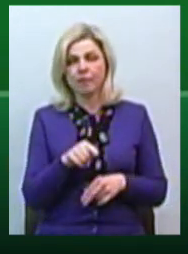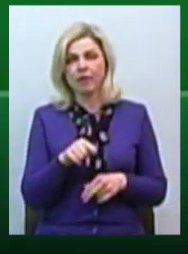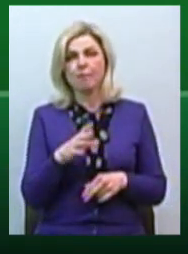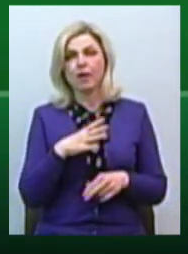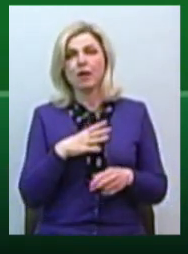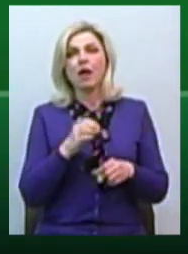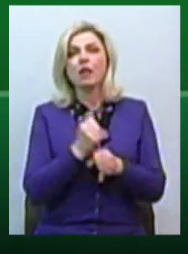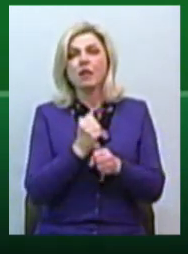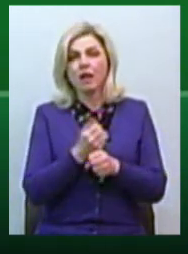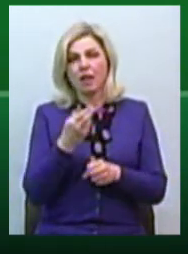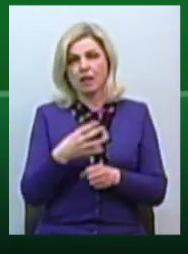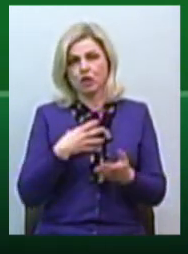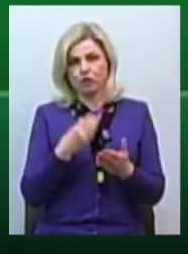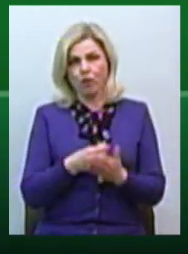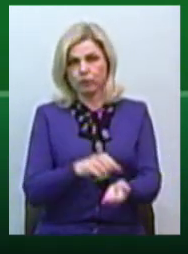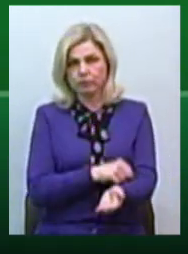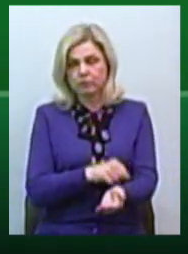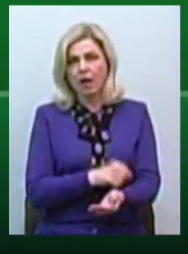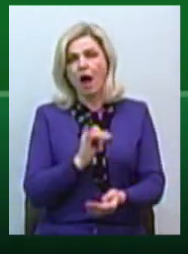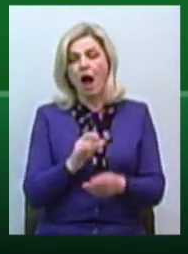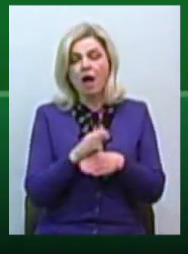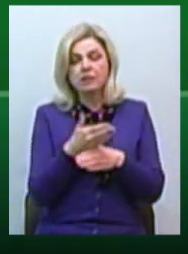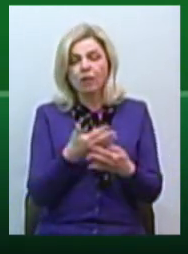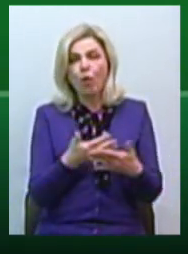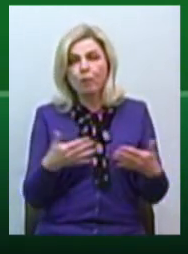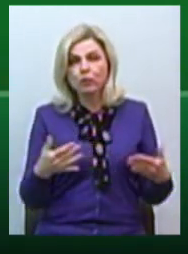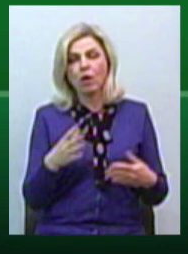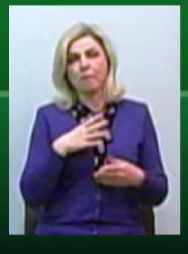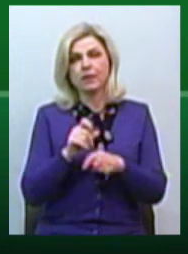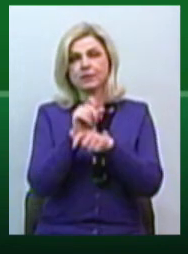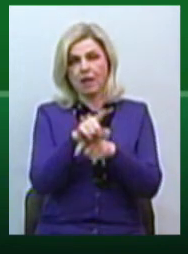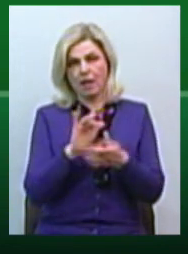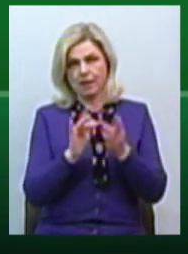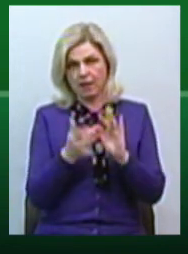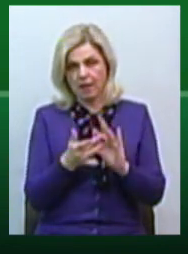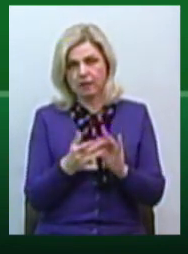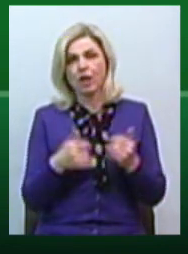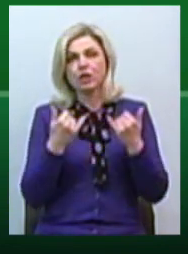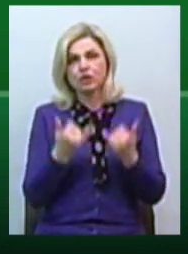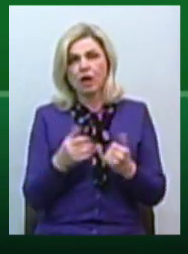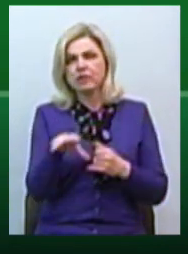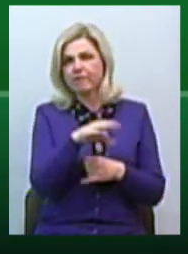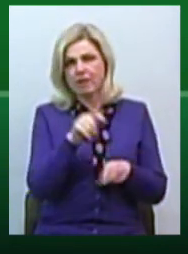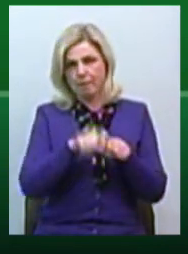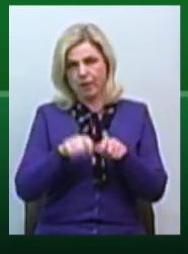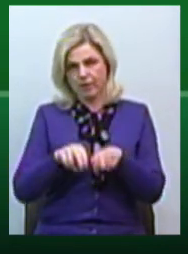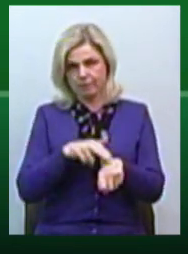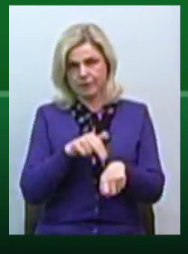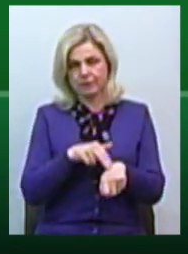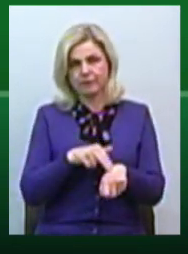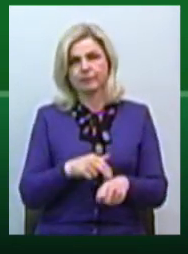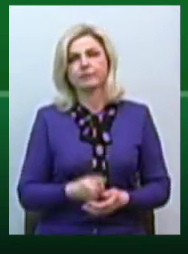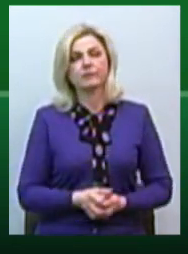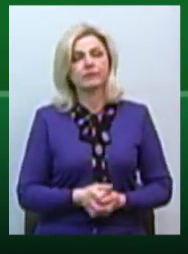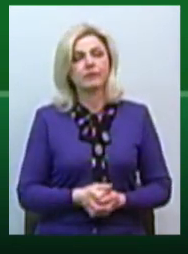готував для власного вживання, а компоненти для його виготовлення замовив через інтернет. Наразі це перевіряють слідчі.